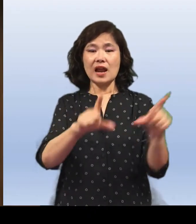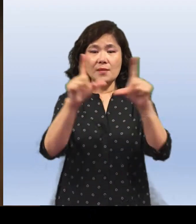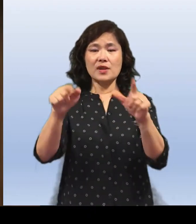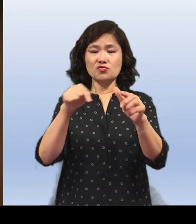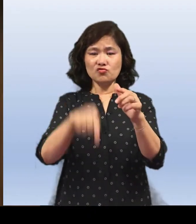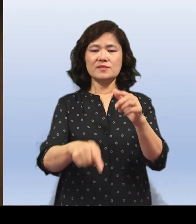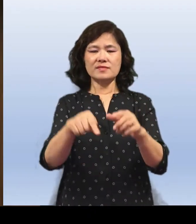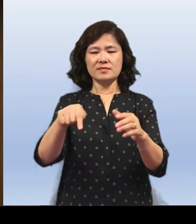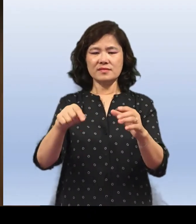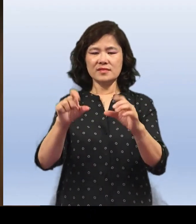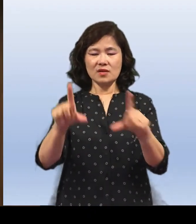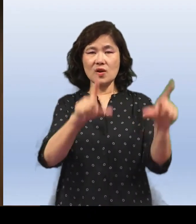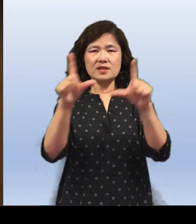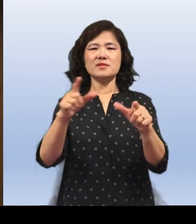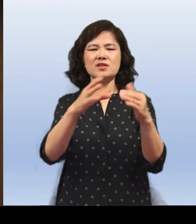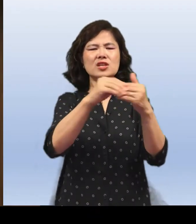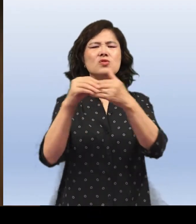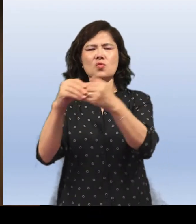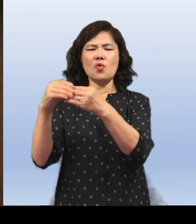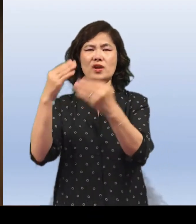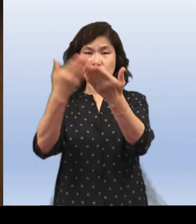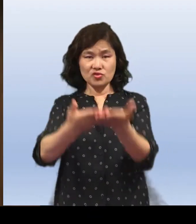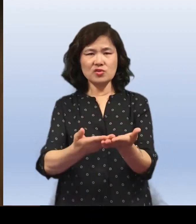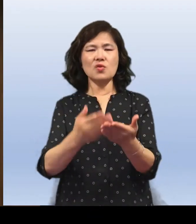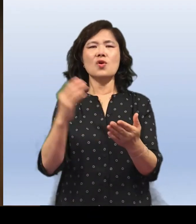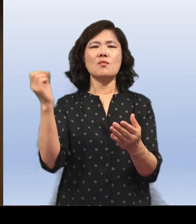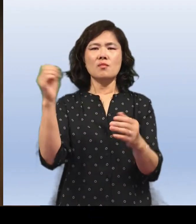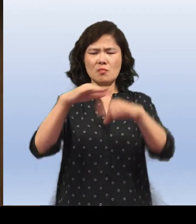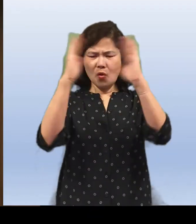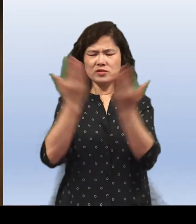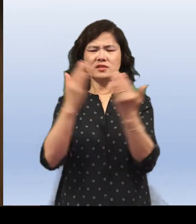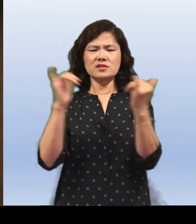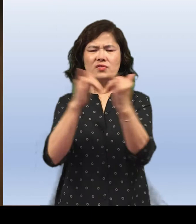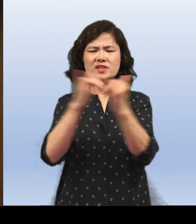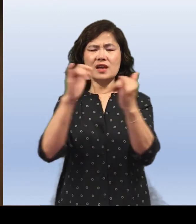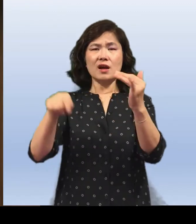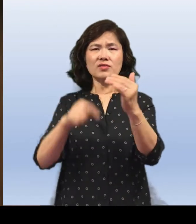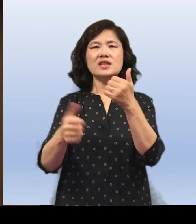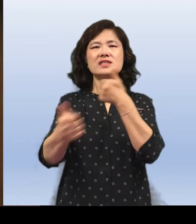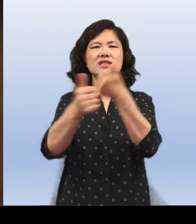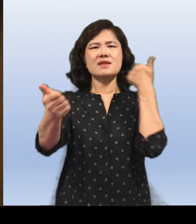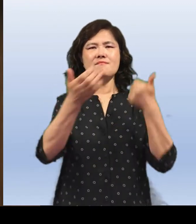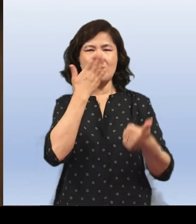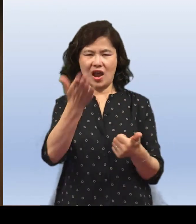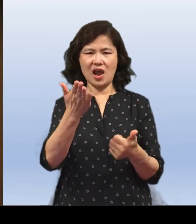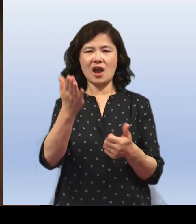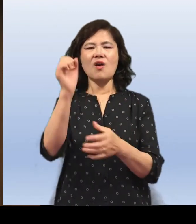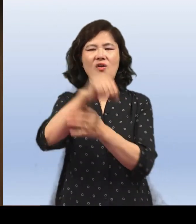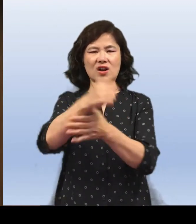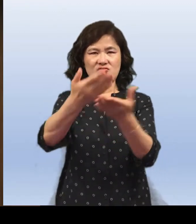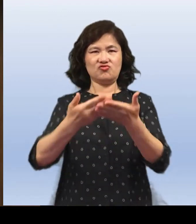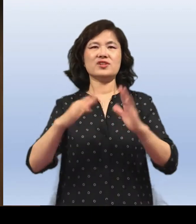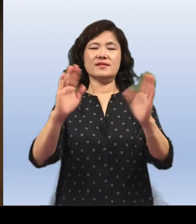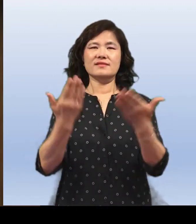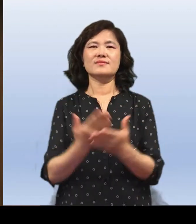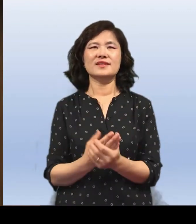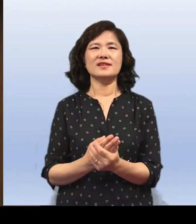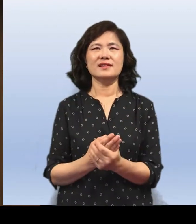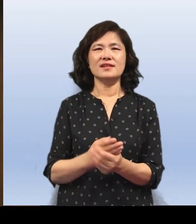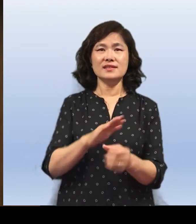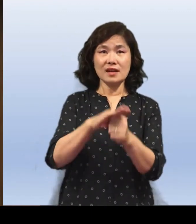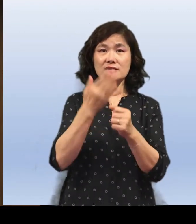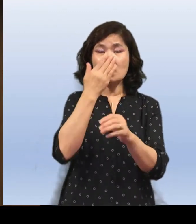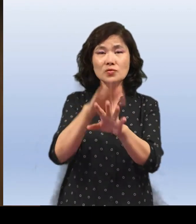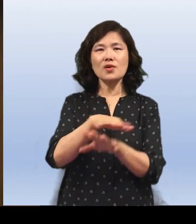거하시면서 그들을 인도하셨고 그들을 모든 전쟁 가운데 승리케 하셨던 것이었습니다. 사랑하는